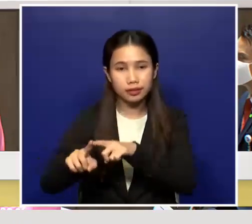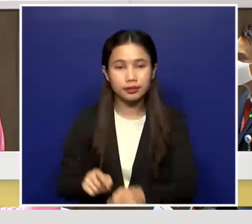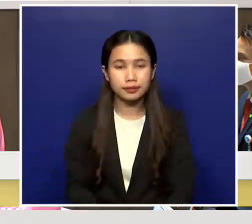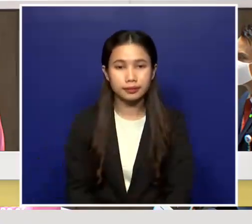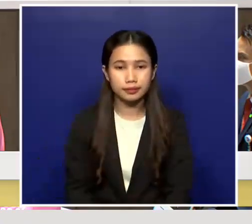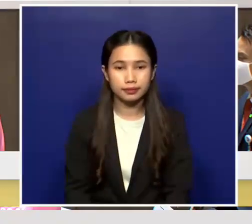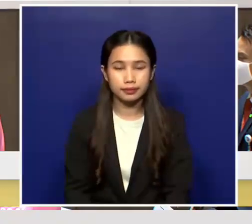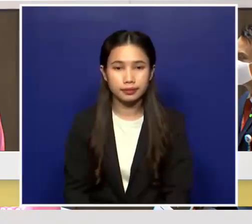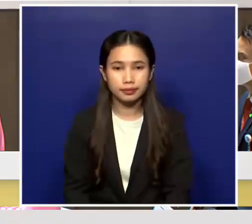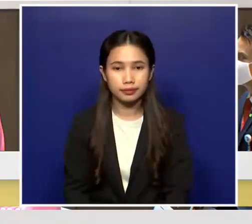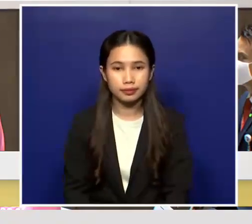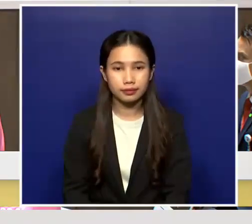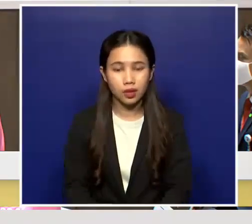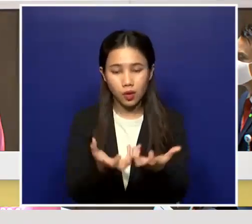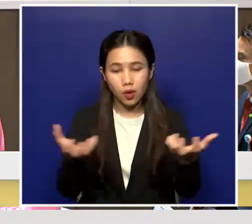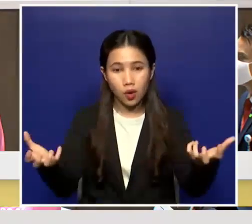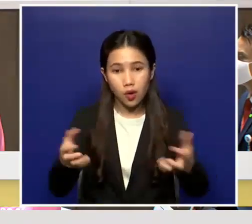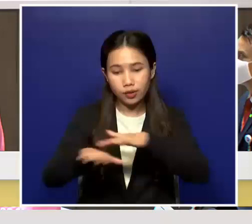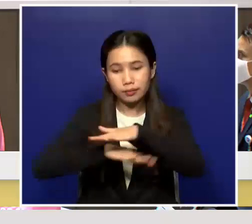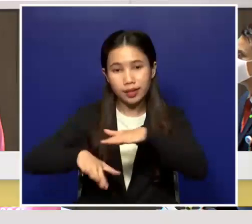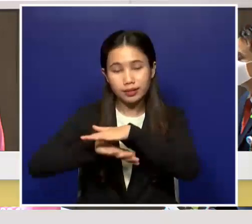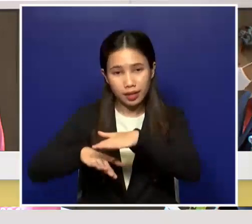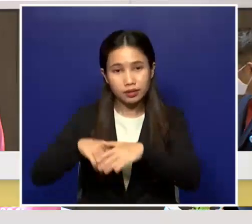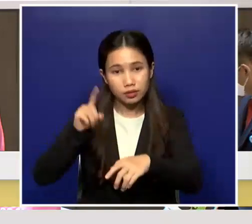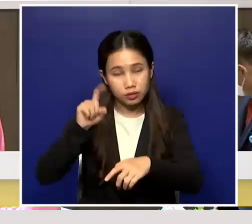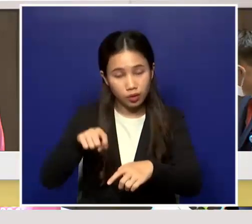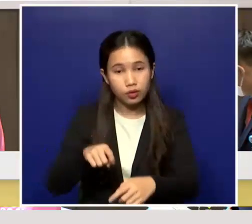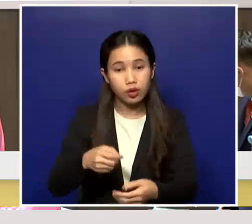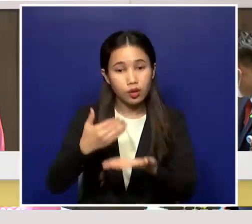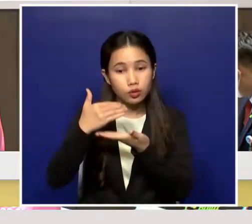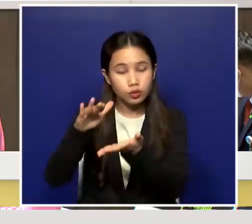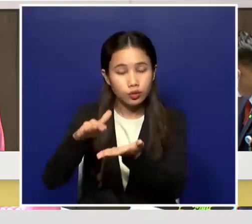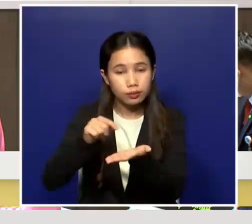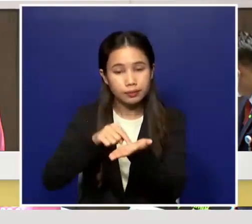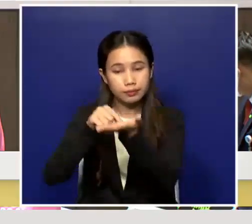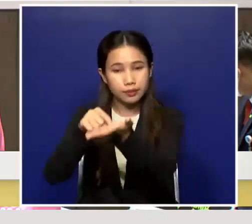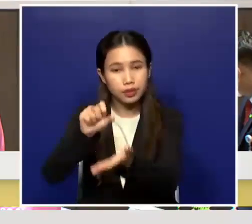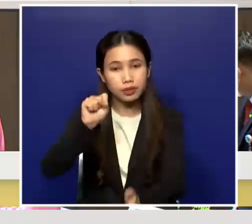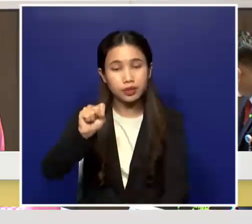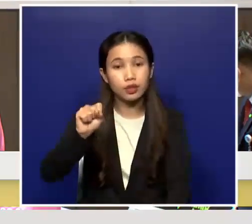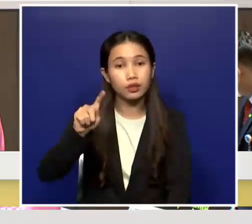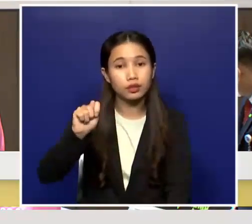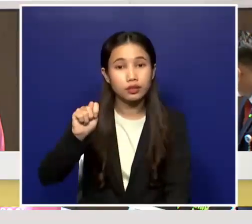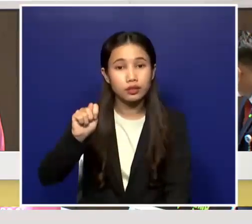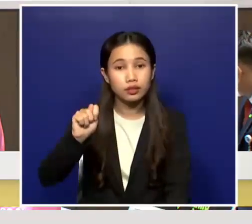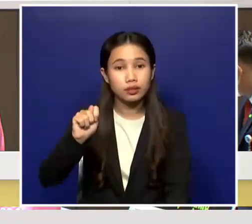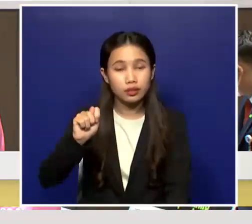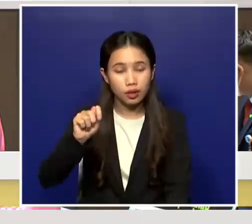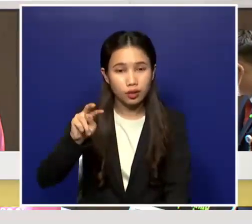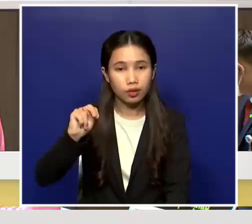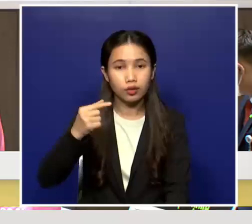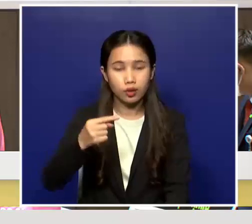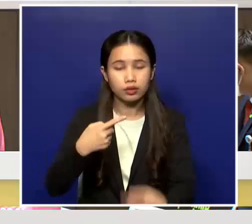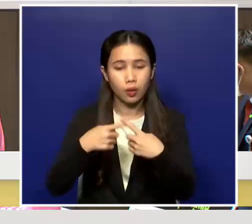แปลว่าอะไรปกติสัญญาซื้อขายพวกนี้มันต้องส่งสตง.พอเสร็จสิ้นจ่ายกันเรียบร้อยก็ต้องส่งสตง.นี่